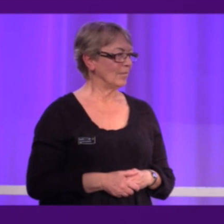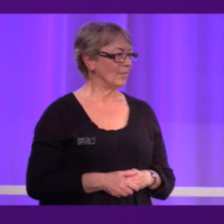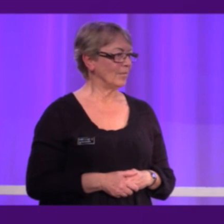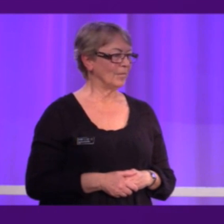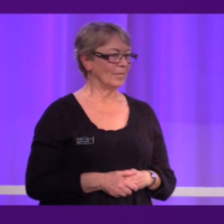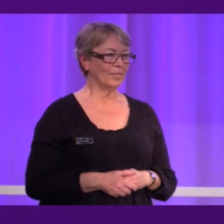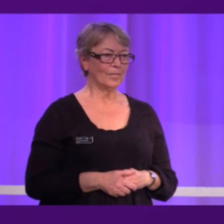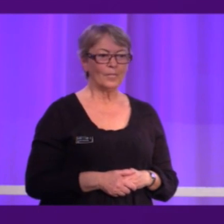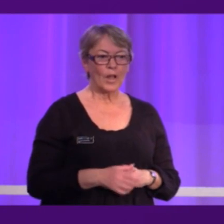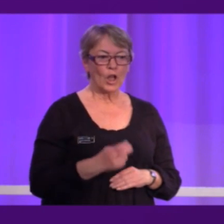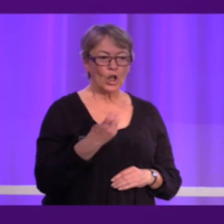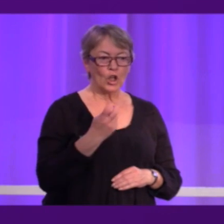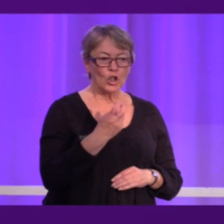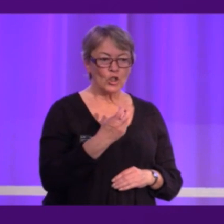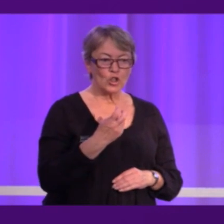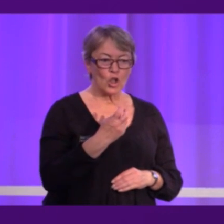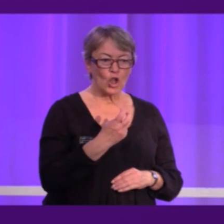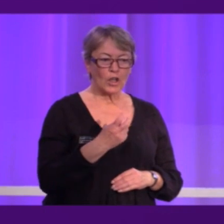Sök trapp.